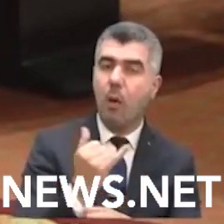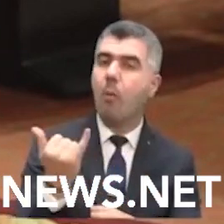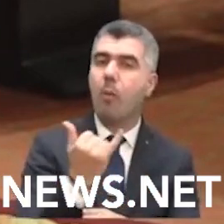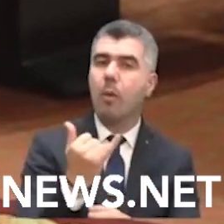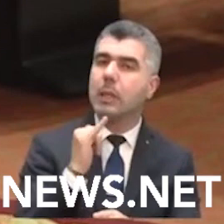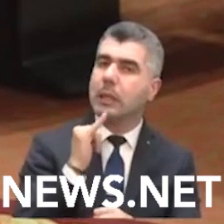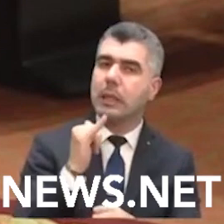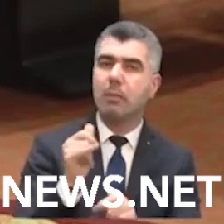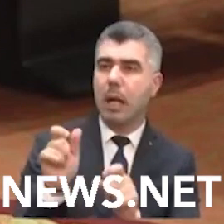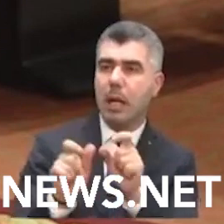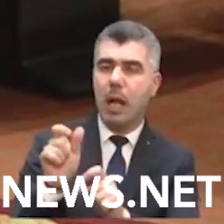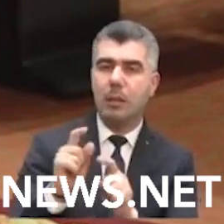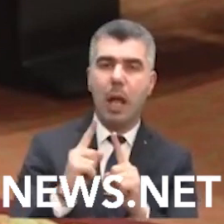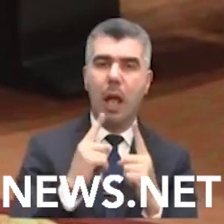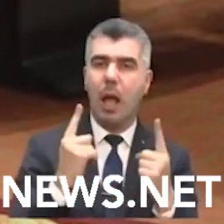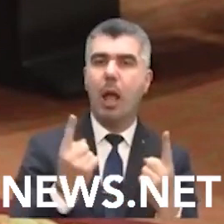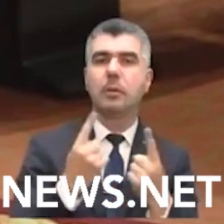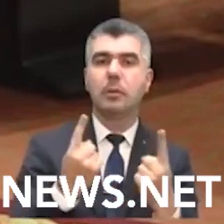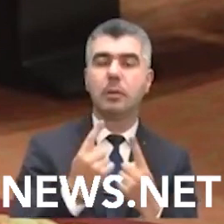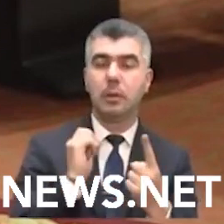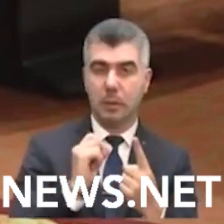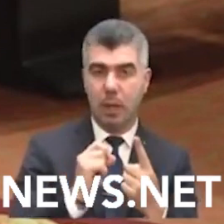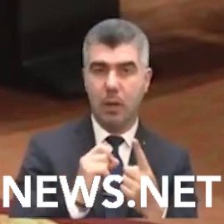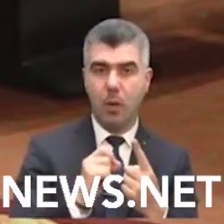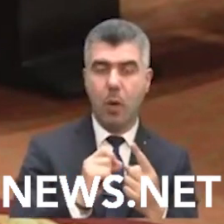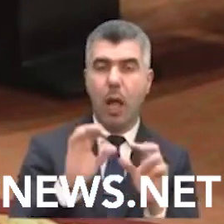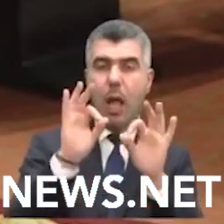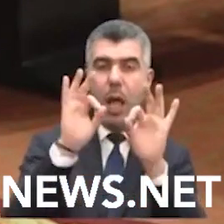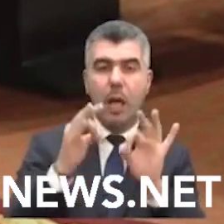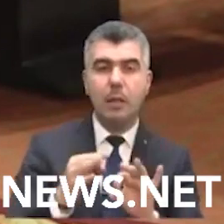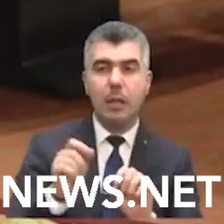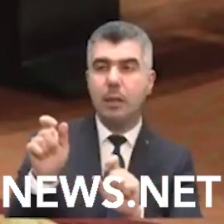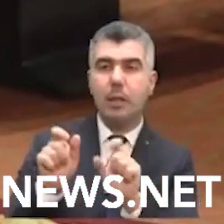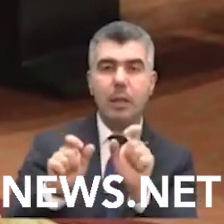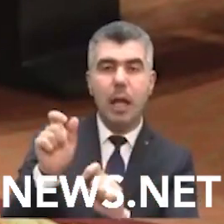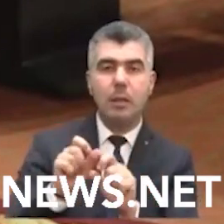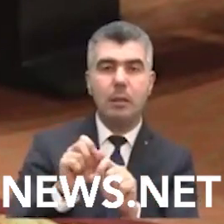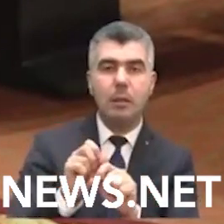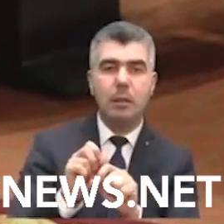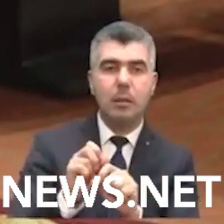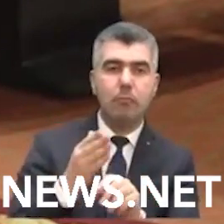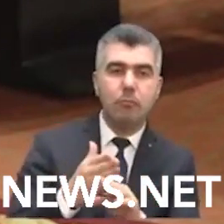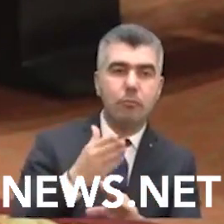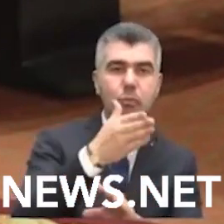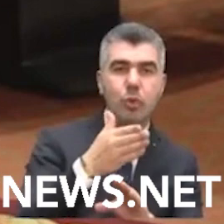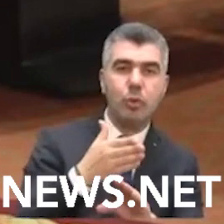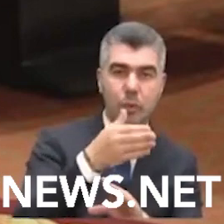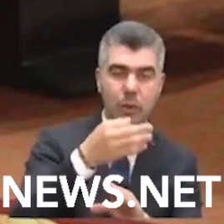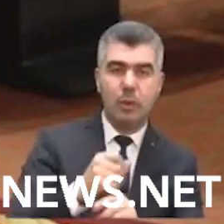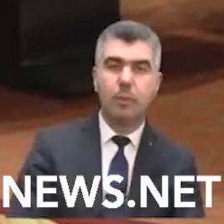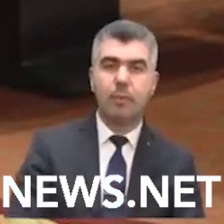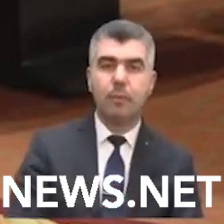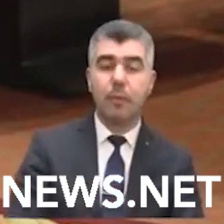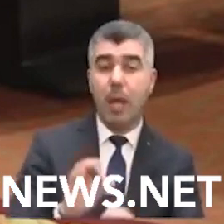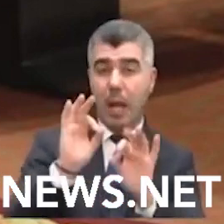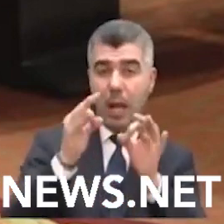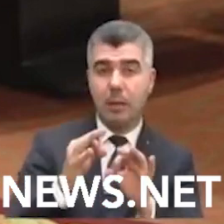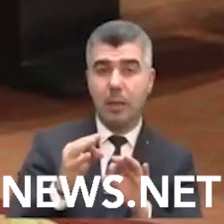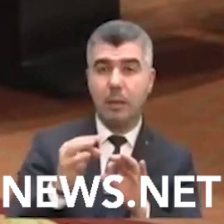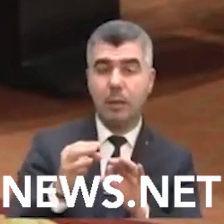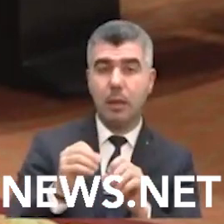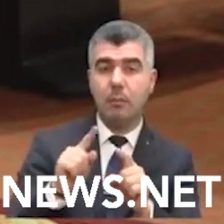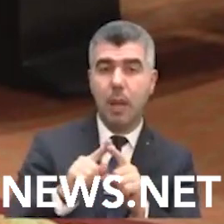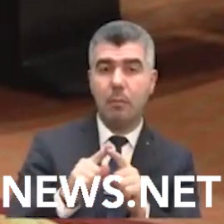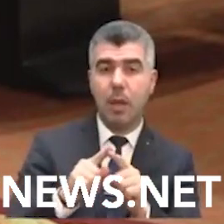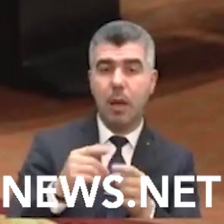الأكثر استعمالا نظرا لأولويته وعدد المترافقين الذين يرتادونه. وهكذا فقد بلغ عدد عقود